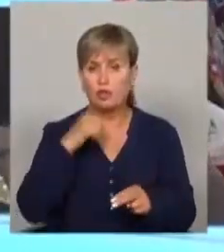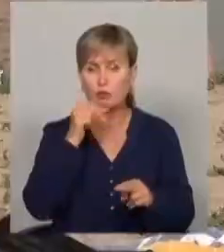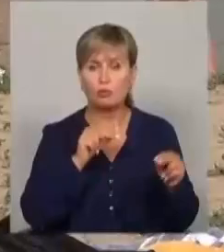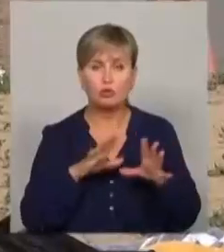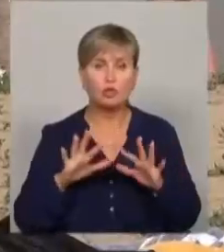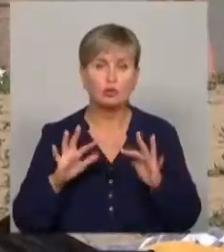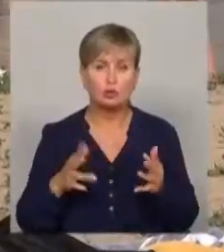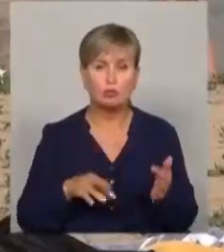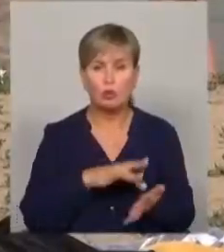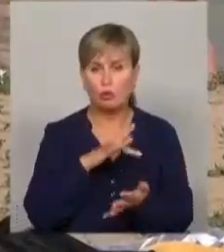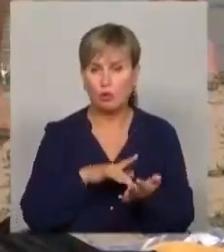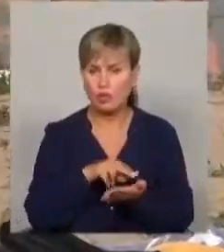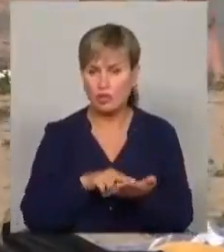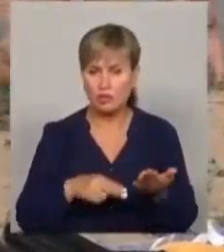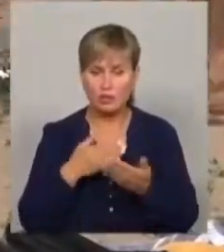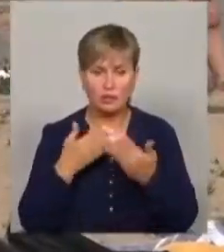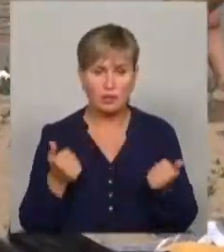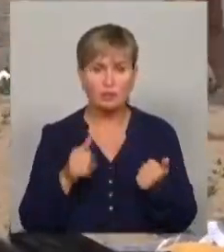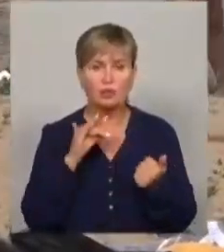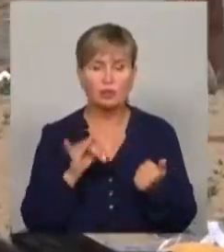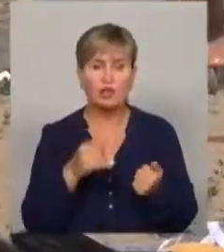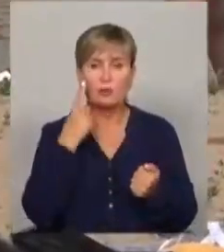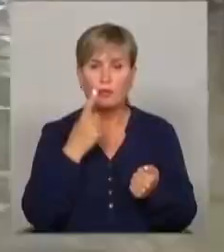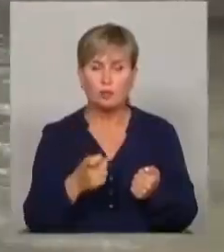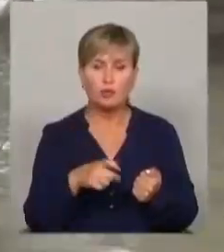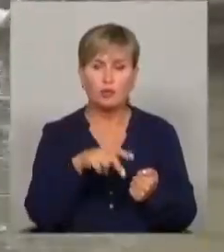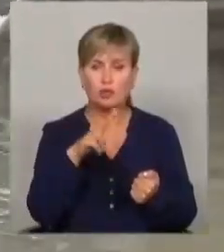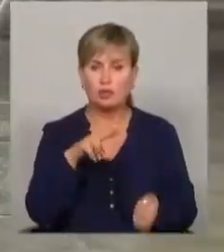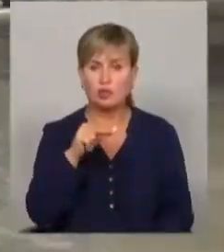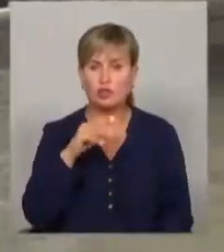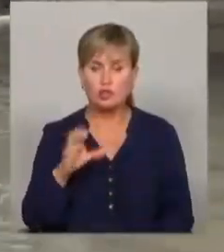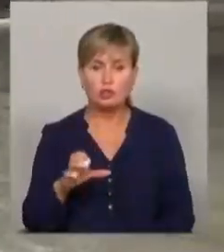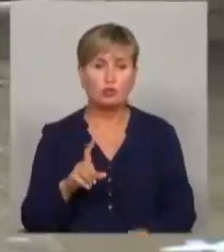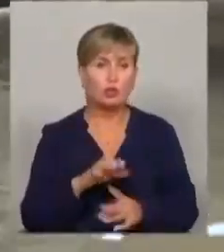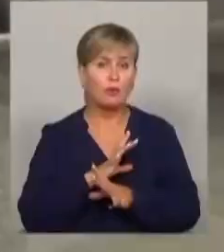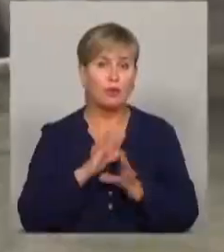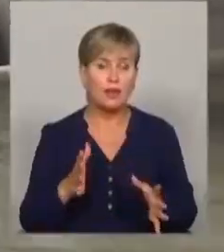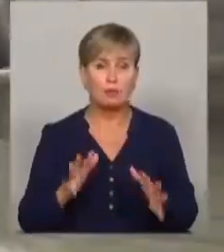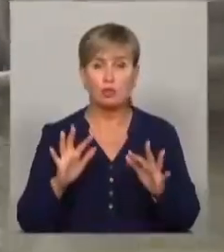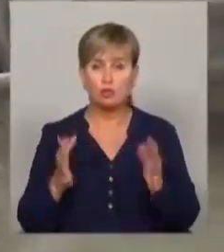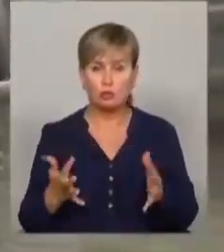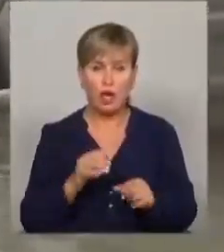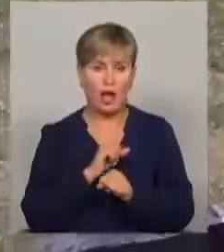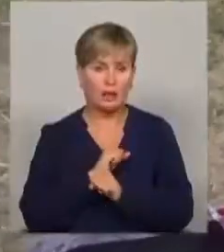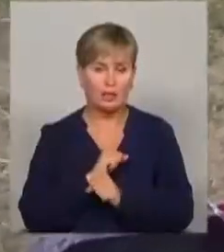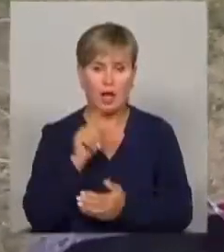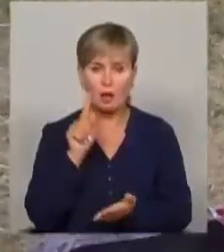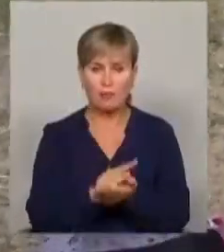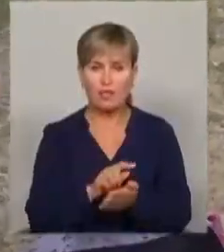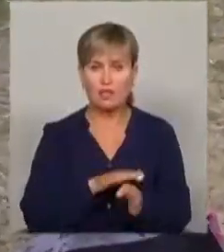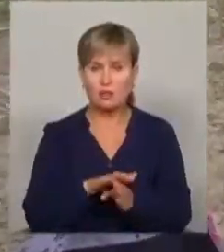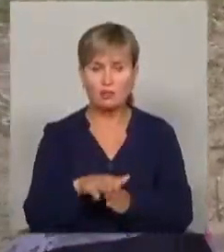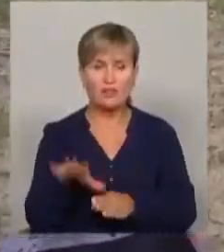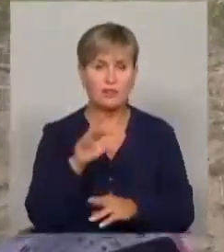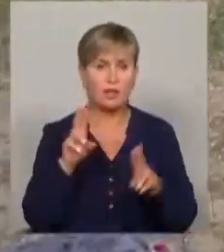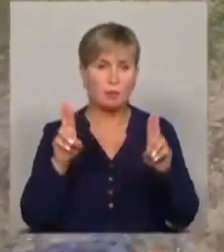случаев по городу не зарегистрирована в то же время предупреждают сотрудники дчс во избежание трагических случаев отдыхающие обязаны соблюдать все правила